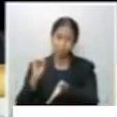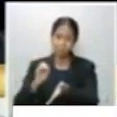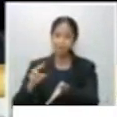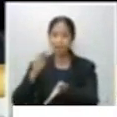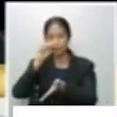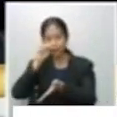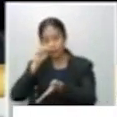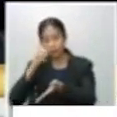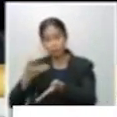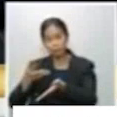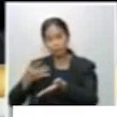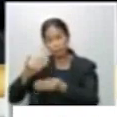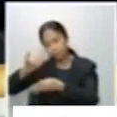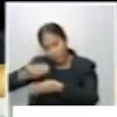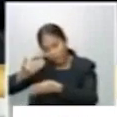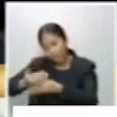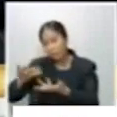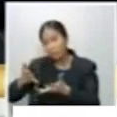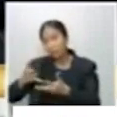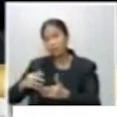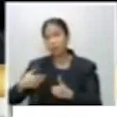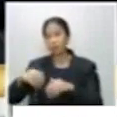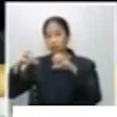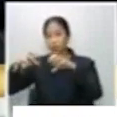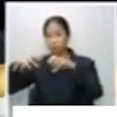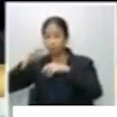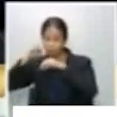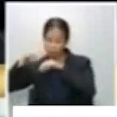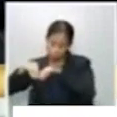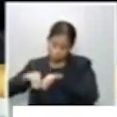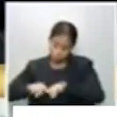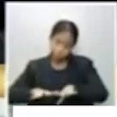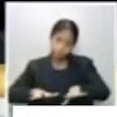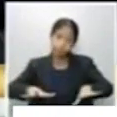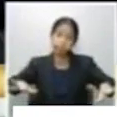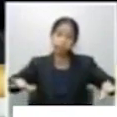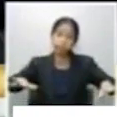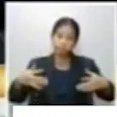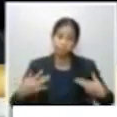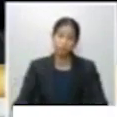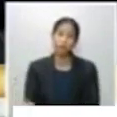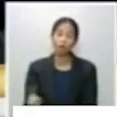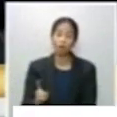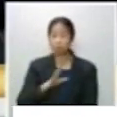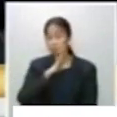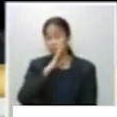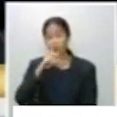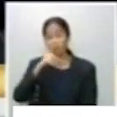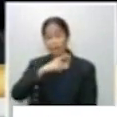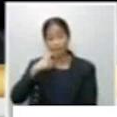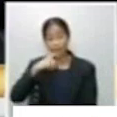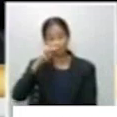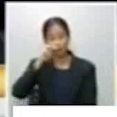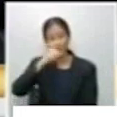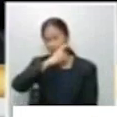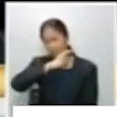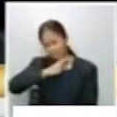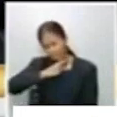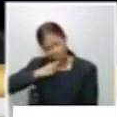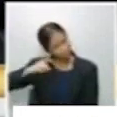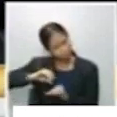าถึงทุกที่แต่เวลาแห้งแล้งแล้งลงมาเป็นไม่รู้กี่กิโลอันนี้ผมจะกล่าวท่านประธาน